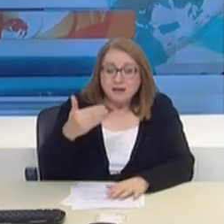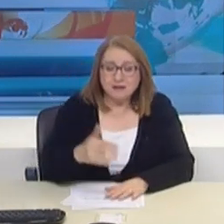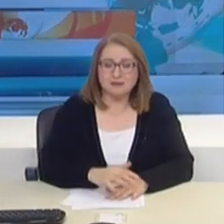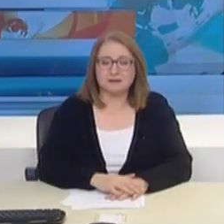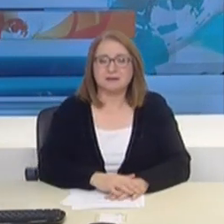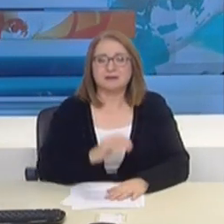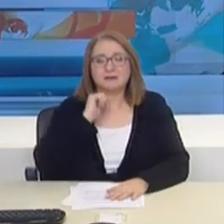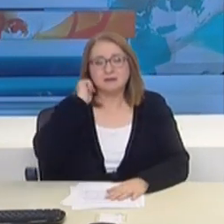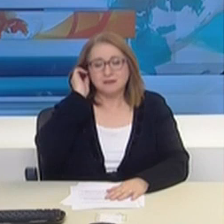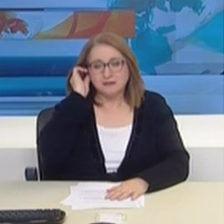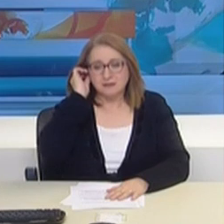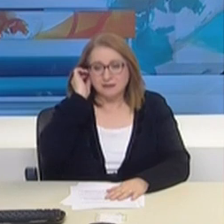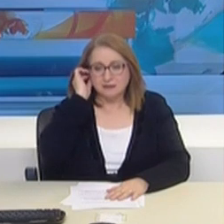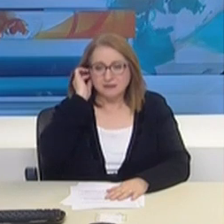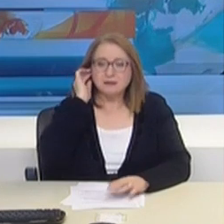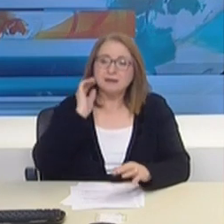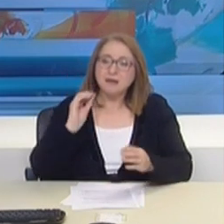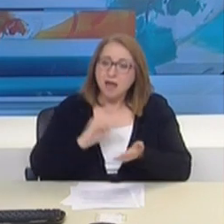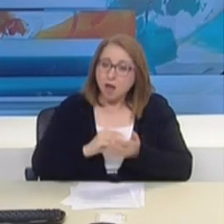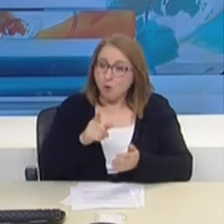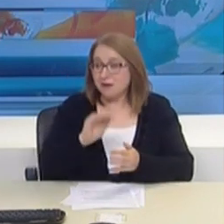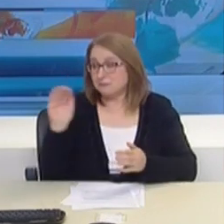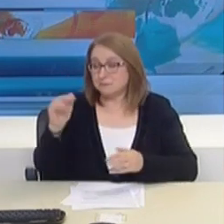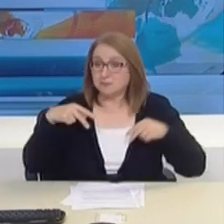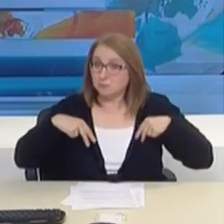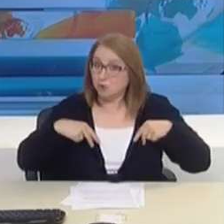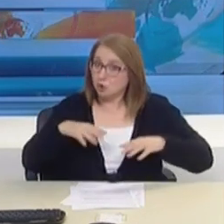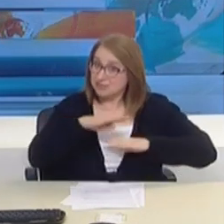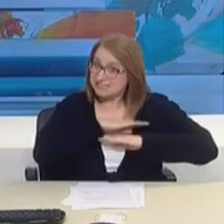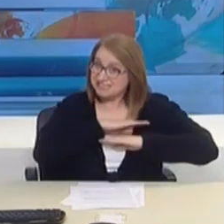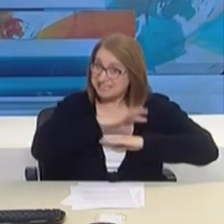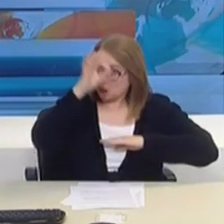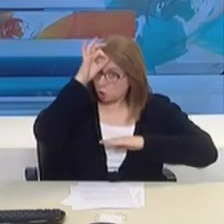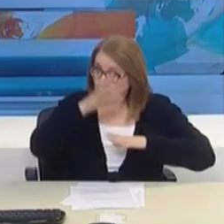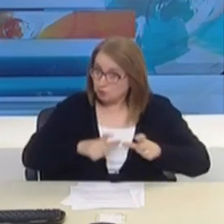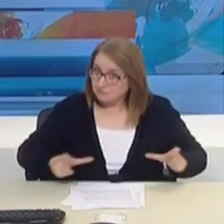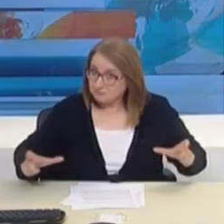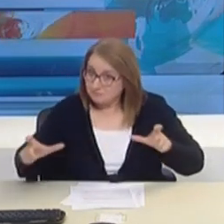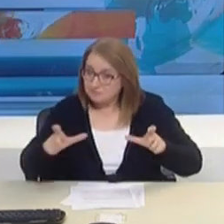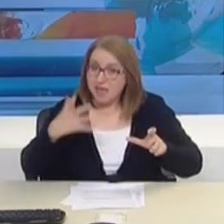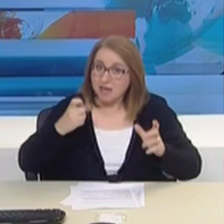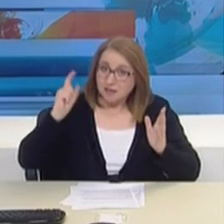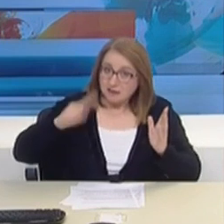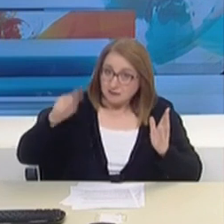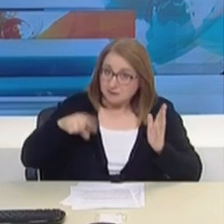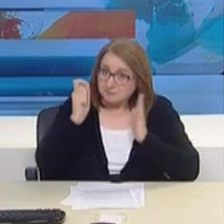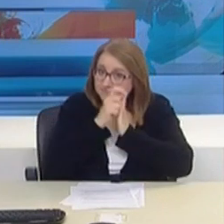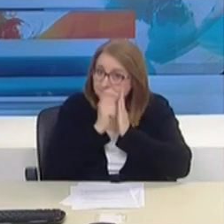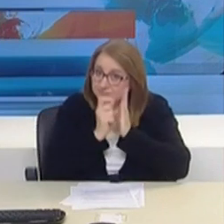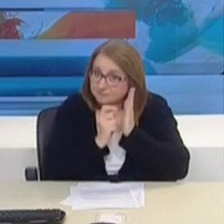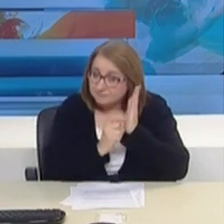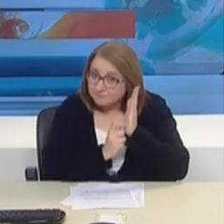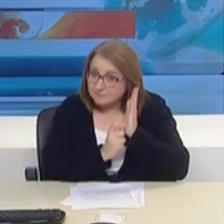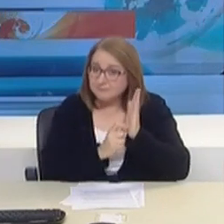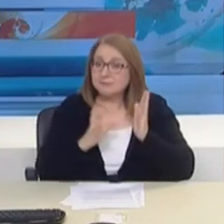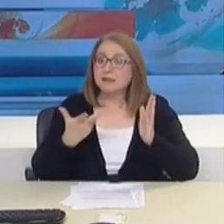θα δούμε το στρατό στους δρόμους? Πειθάρχησαν οι πολίτες τα μέτρα? Κατεγράφησαν παραβάσεις και πόσες? Επίσης, θέλετε να κάνετε κάποιο σχόλιο για